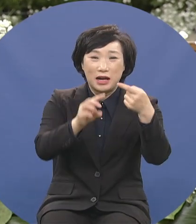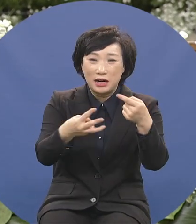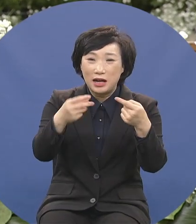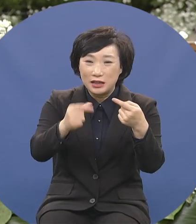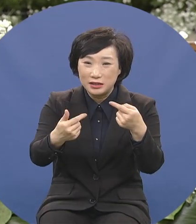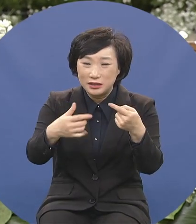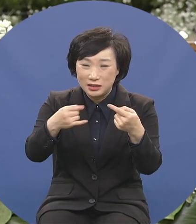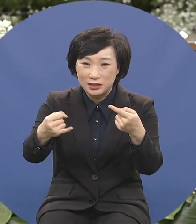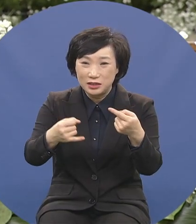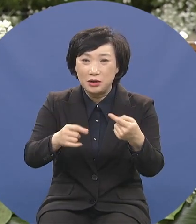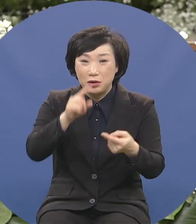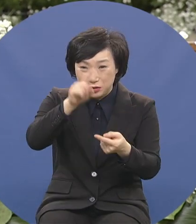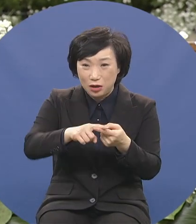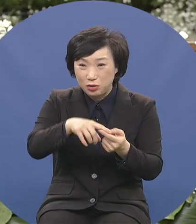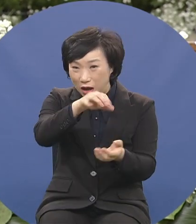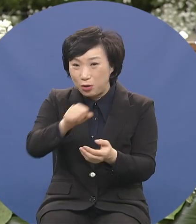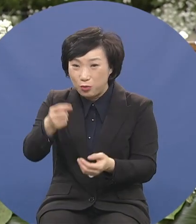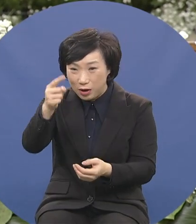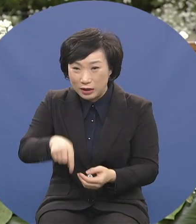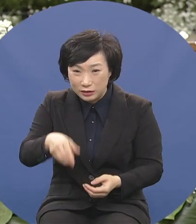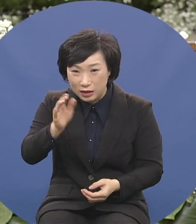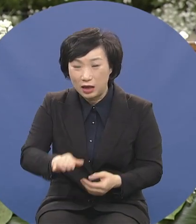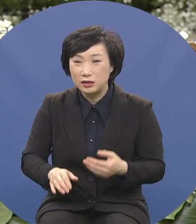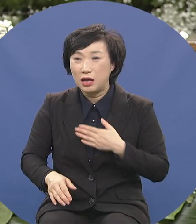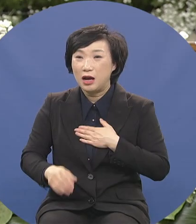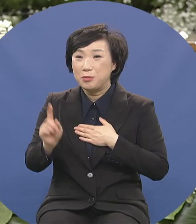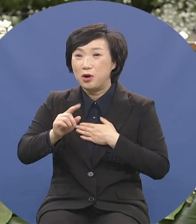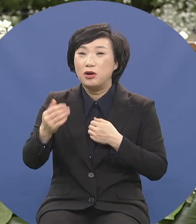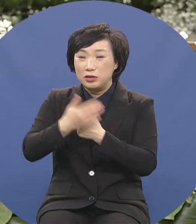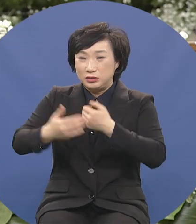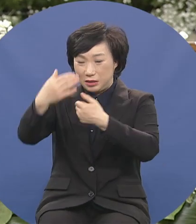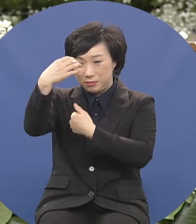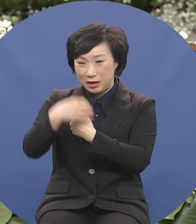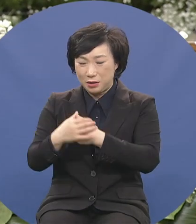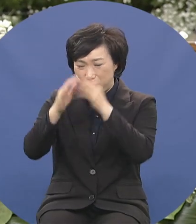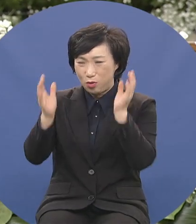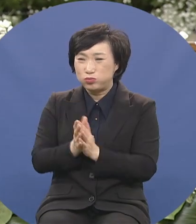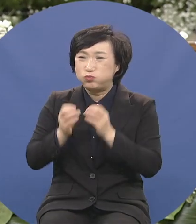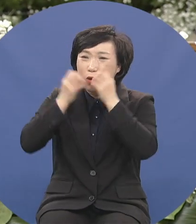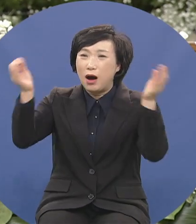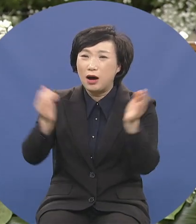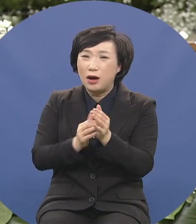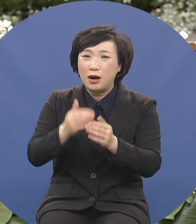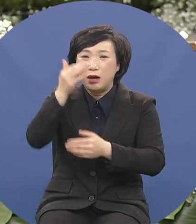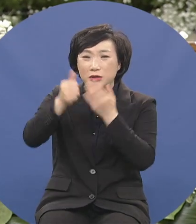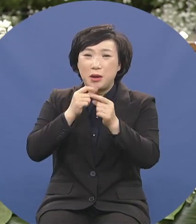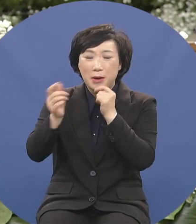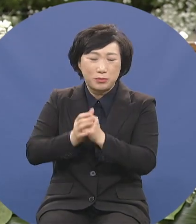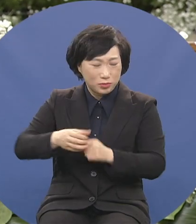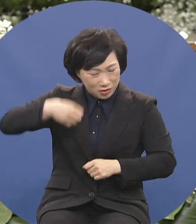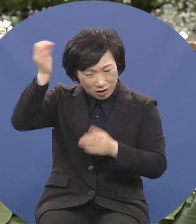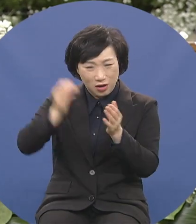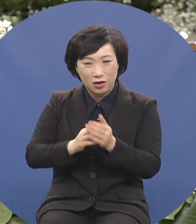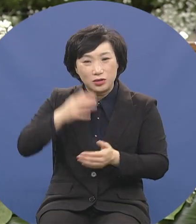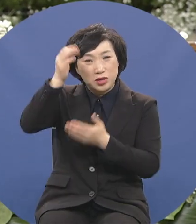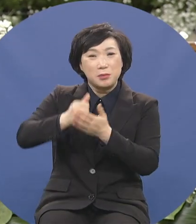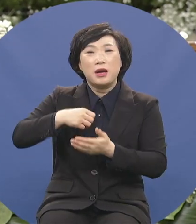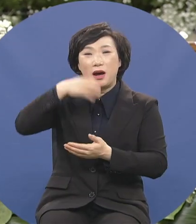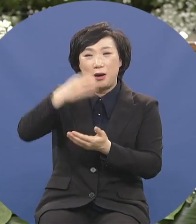한 달이라도 들고 왔지만 내게 주신 은혜 다 까먹었어. 말씀도 까먹고 성령의 감동도